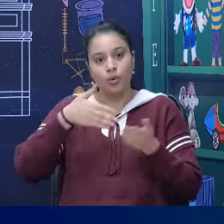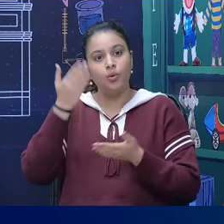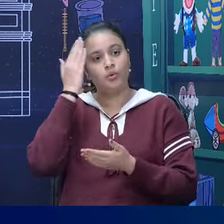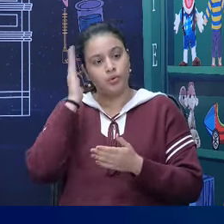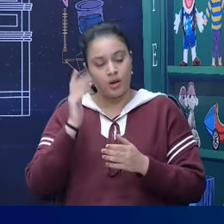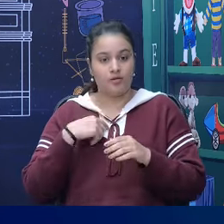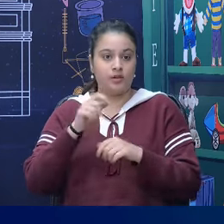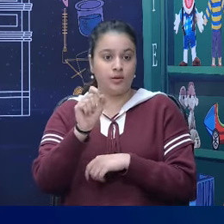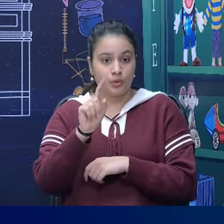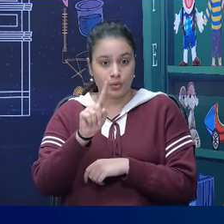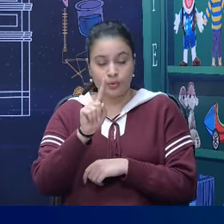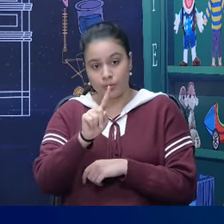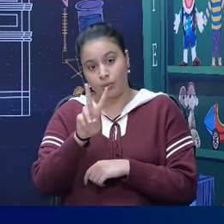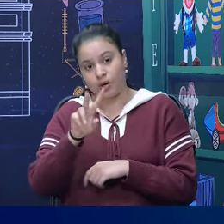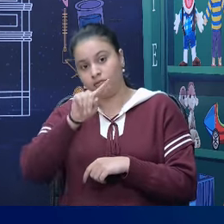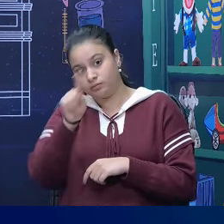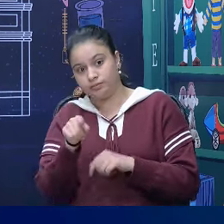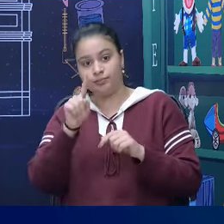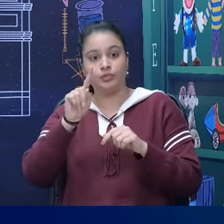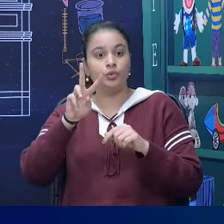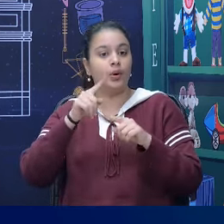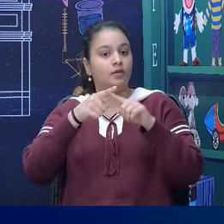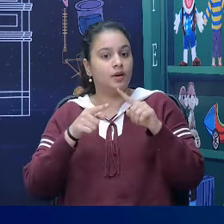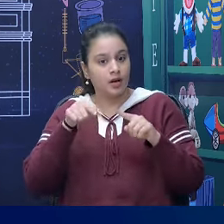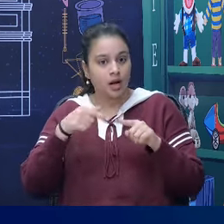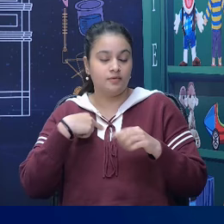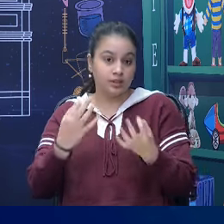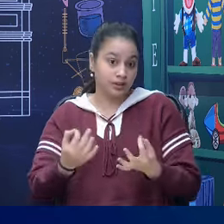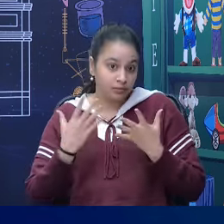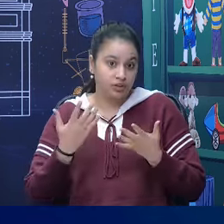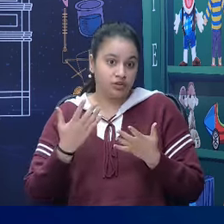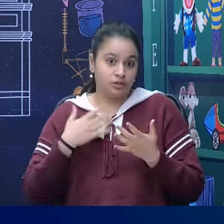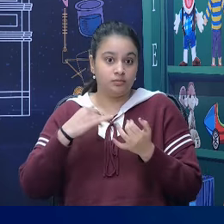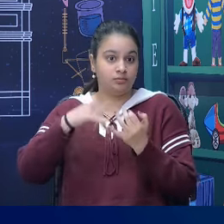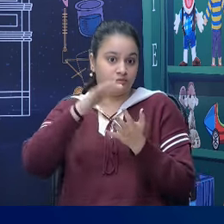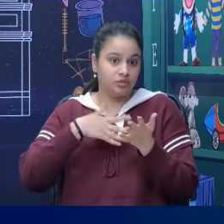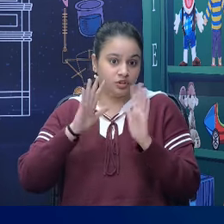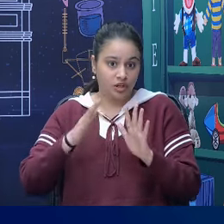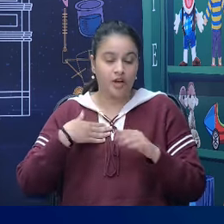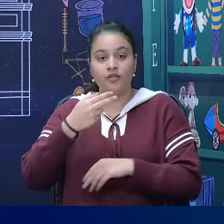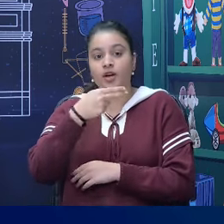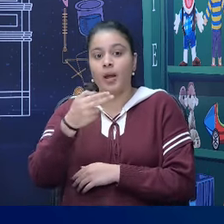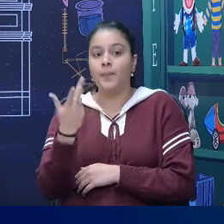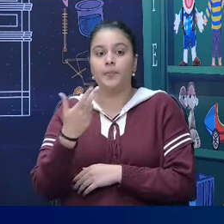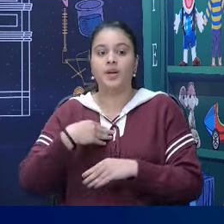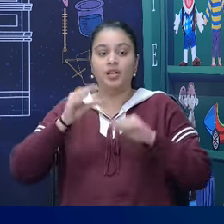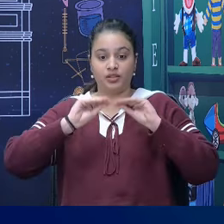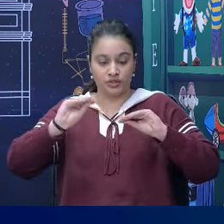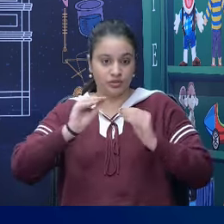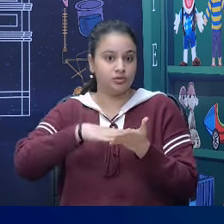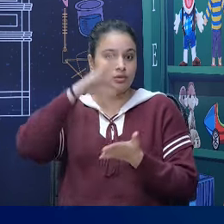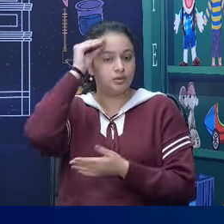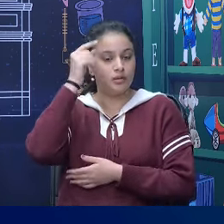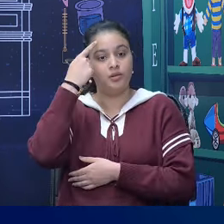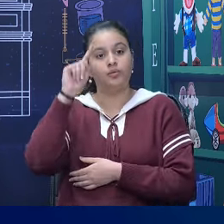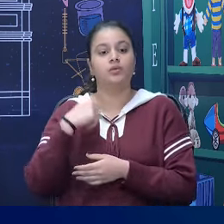हम लेकर आते हैं एक विशेष कार्यक्रम आप सभी के लिए जिसका नाम है टीचिंग लर्निंग इंटरवेंशंस फॉर इंक्लूसिव क्लासरूम